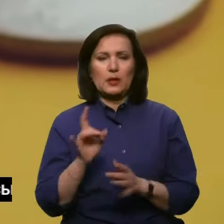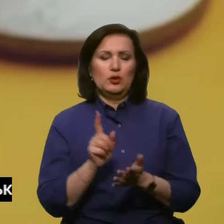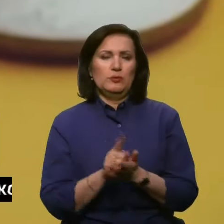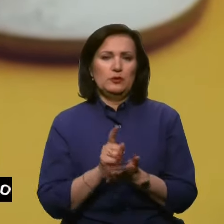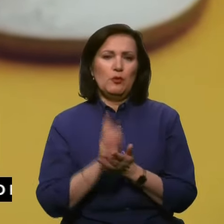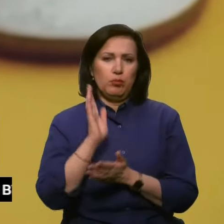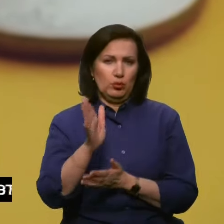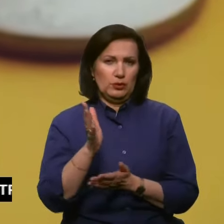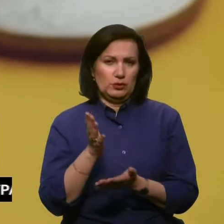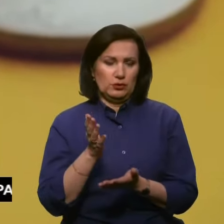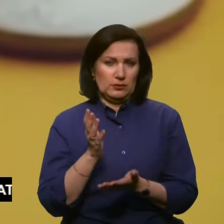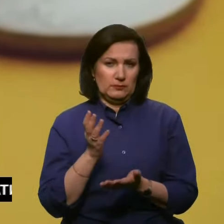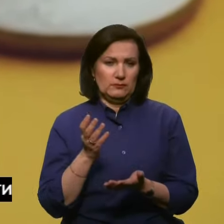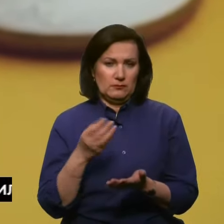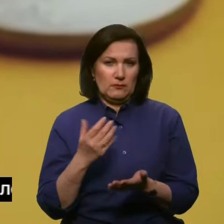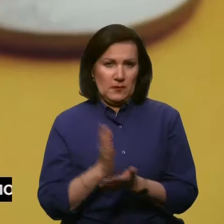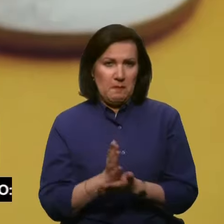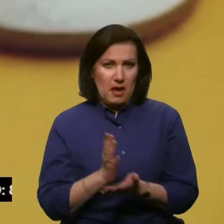пенсії ти будеш мати.